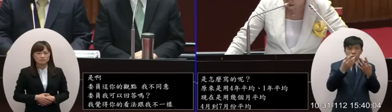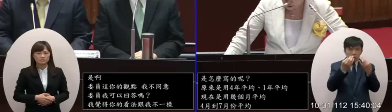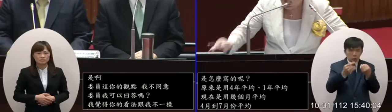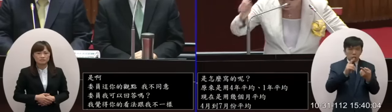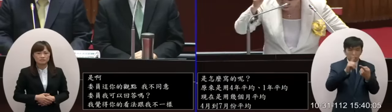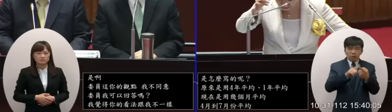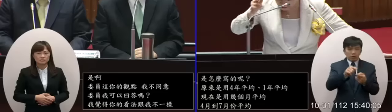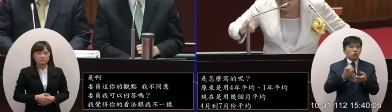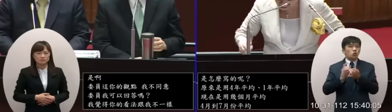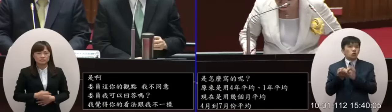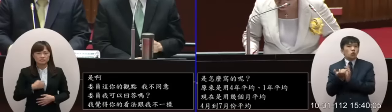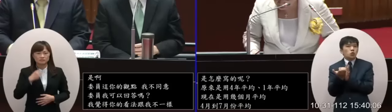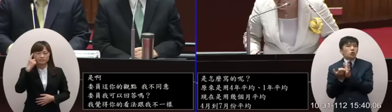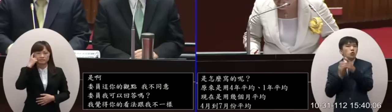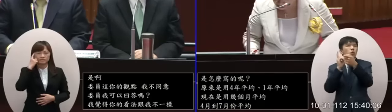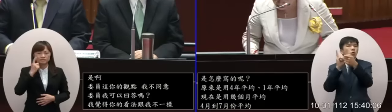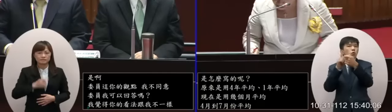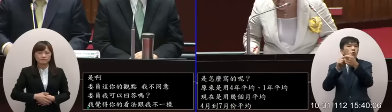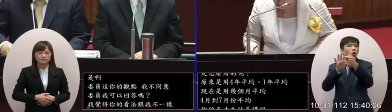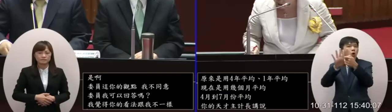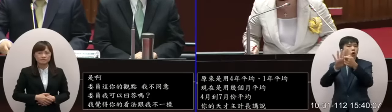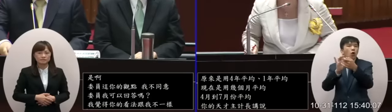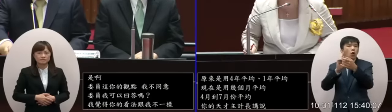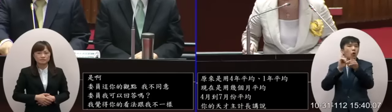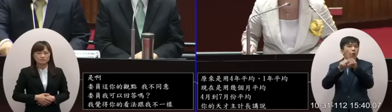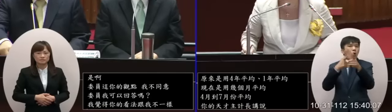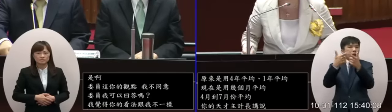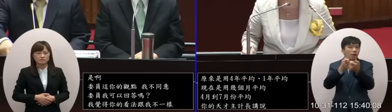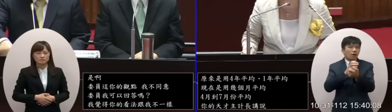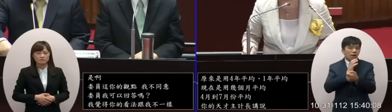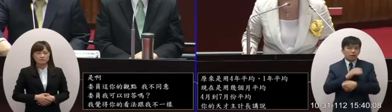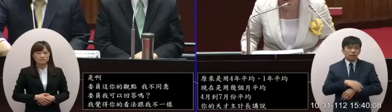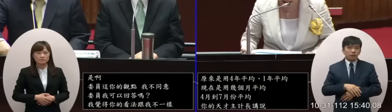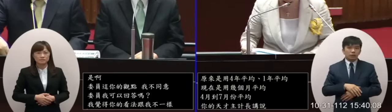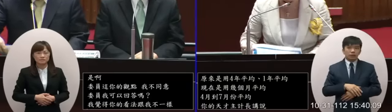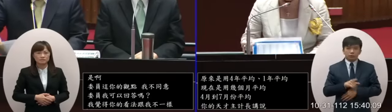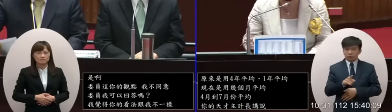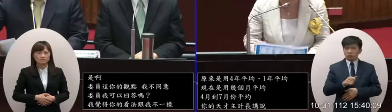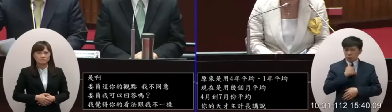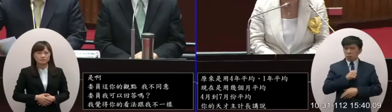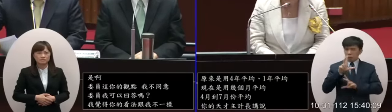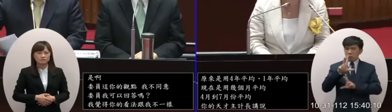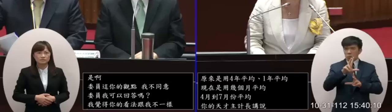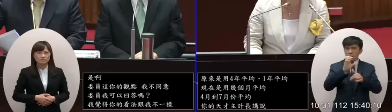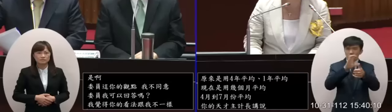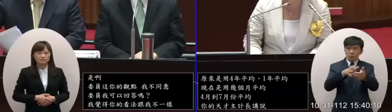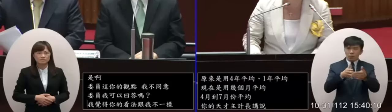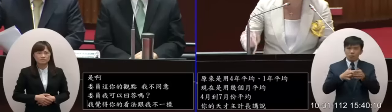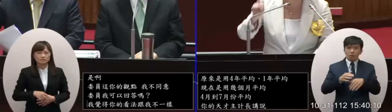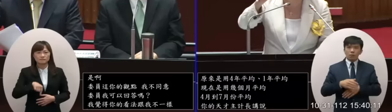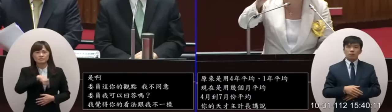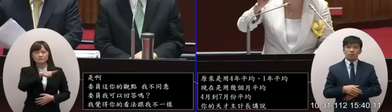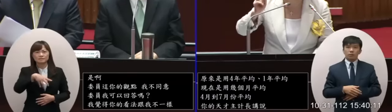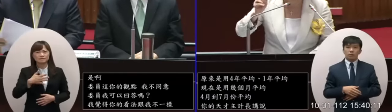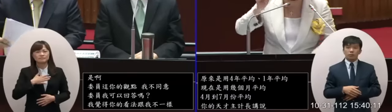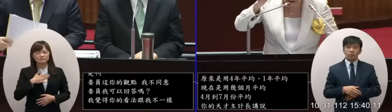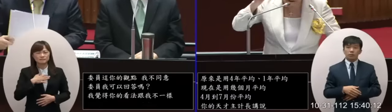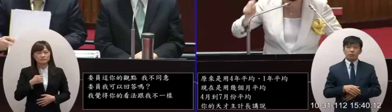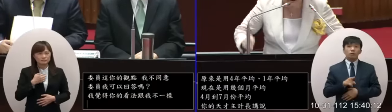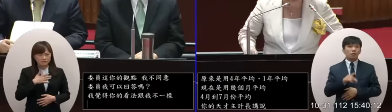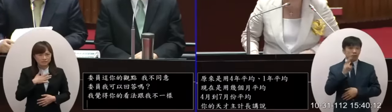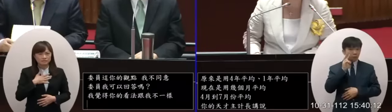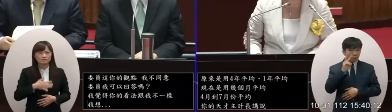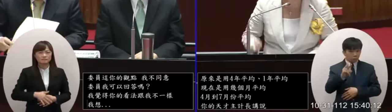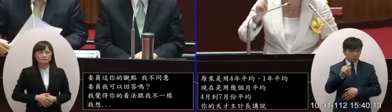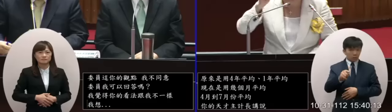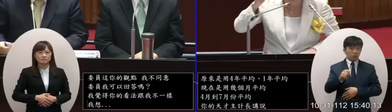先射箭后画靶吗？所以我另外再告诉你的一件事情呢，是我必须要让你知道事实的真相了。你看到哈，你看到很重